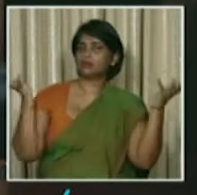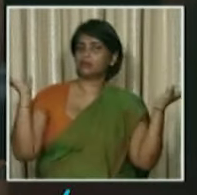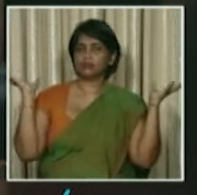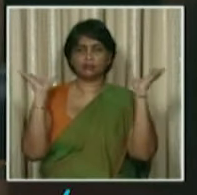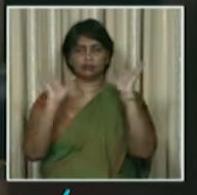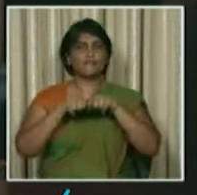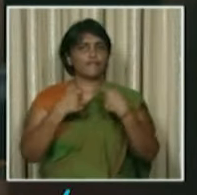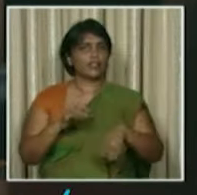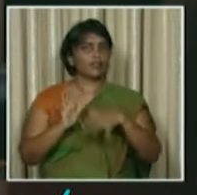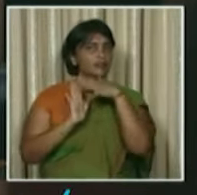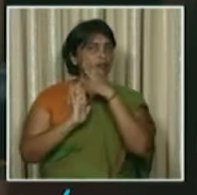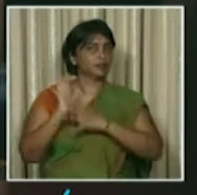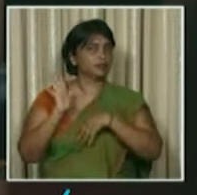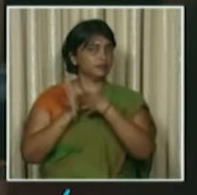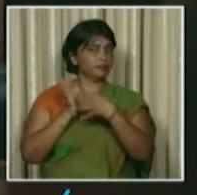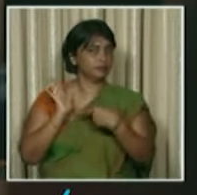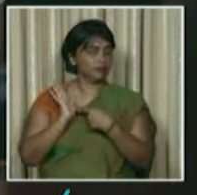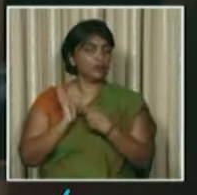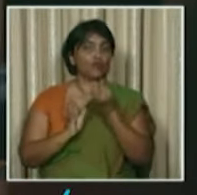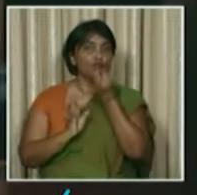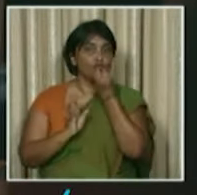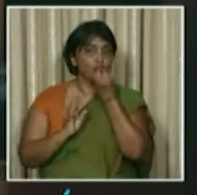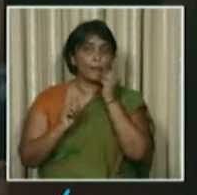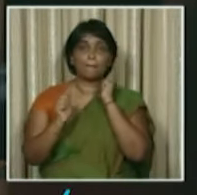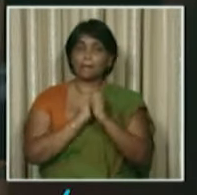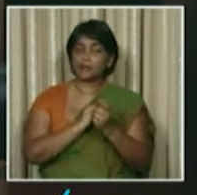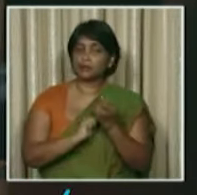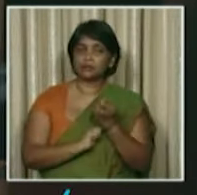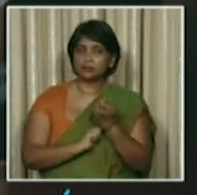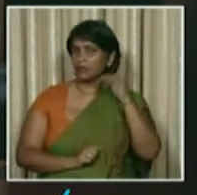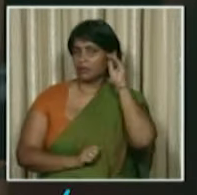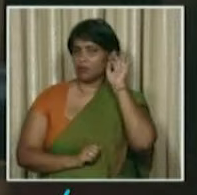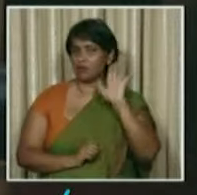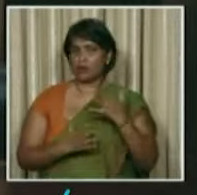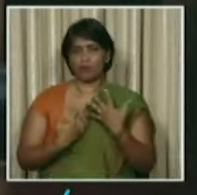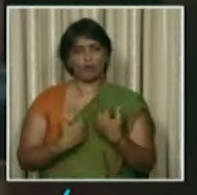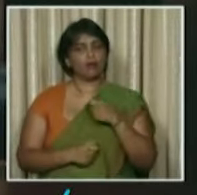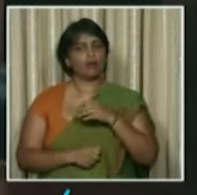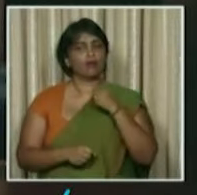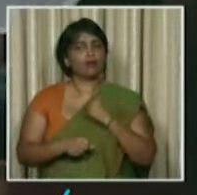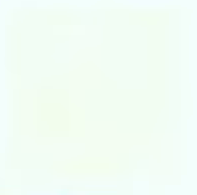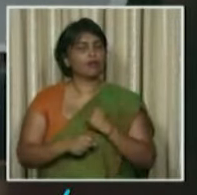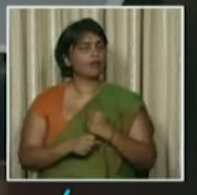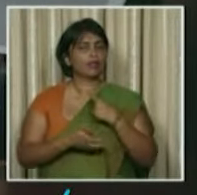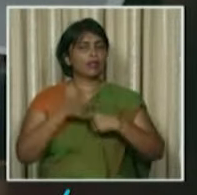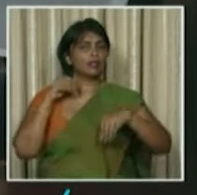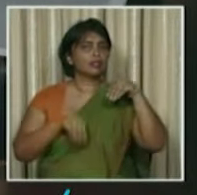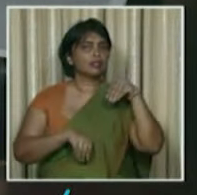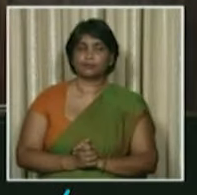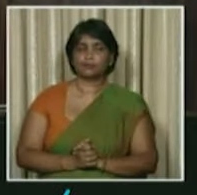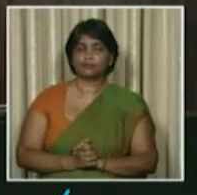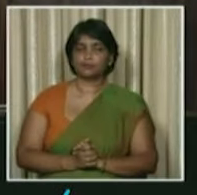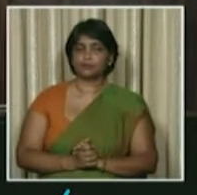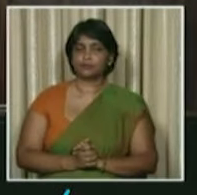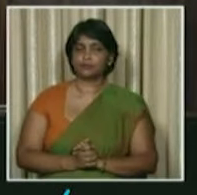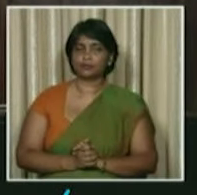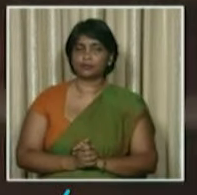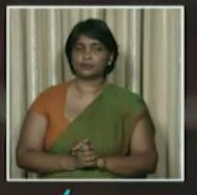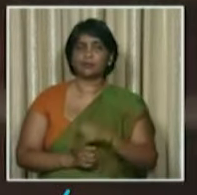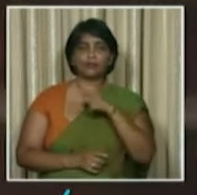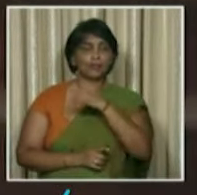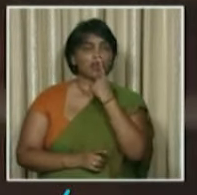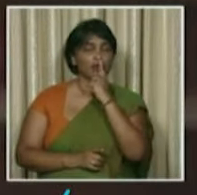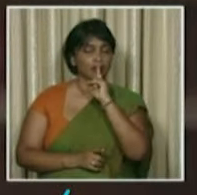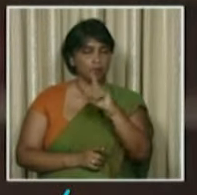මේ වියදම් ලේකනේ. එතකොට ආහාර වියදම් තියෙනවා, බස් වියදම් තියෙනවා. මට දැනගන්න ඕනේ ආණ්ඩුවේ මොන දේශපාලන පක්ෂද මේ ගේන්නේ කියලා. මේක දැන් මතු කරපු